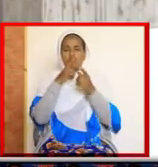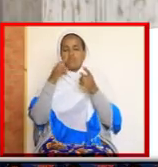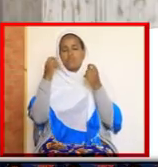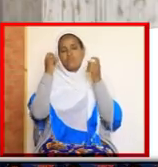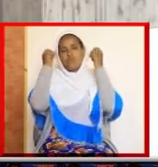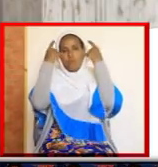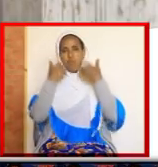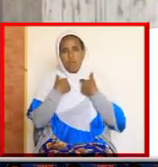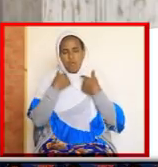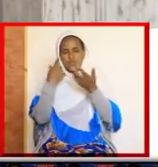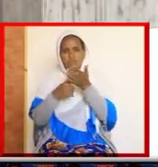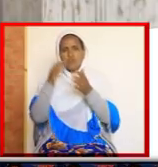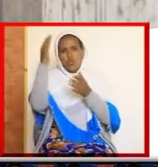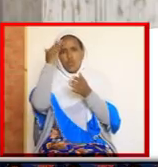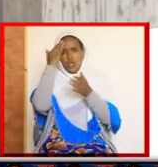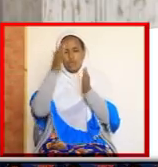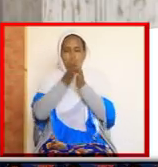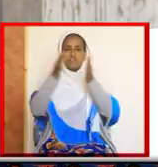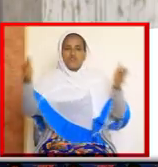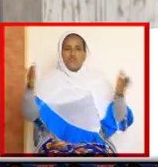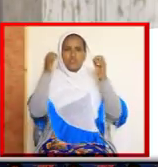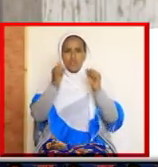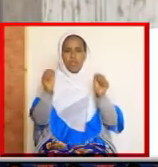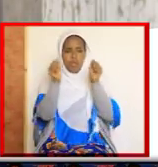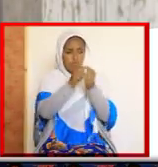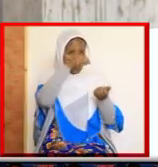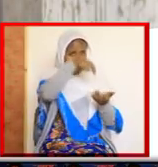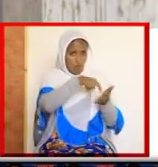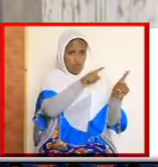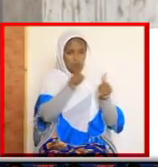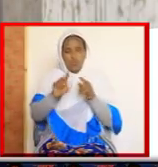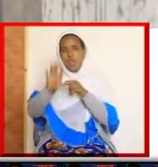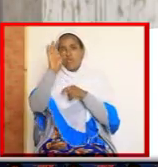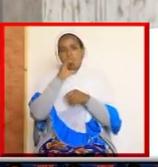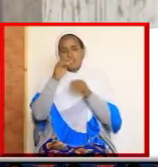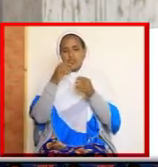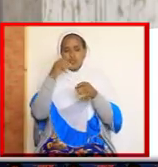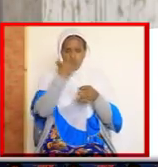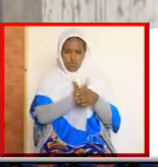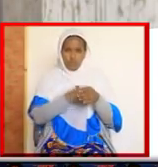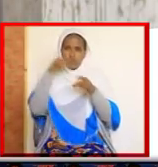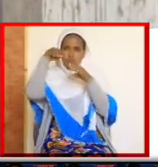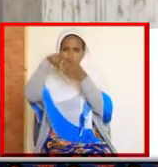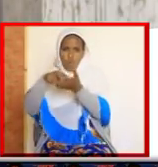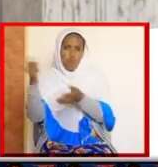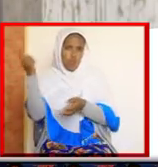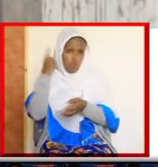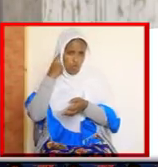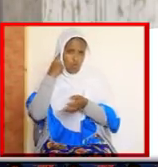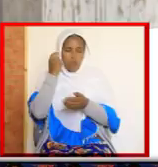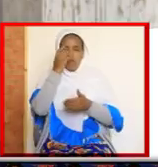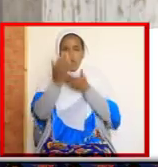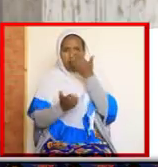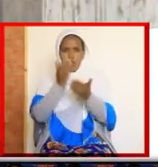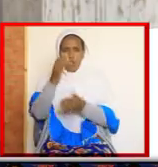እንጂ ጠያቂ አይሆንም ያ ሰው። እንደዚህ በዚህ መልኩ እውቀትን ማስፋፋት ይቻላል። አብሮ በመቆም ብቻ ደግሞ ላይገኝ ይችላል። ውስጣችን እዛ